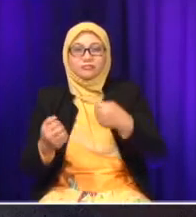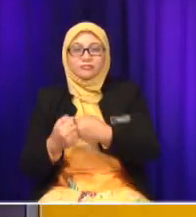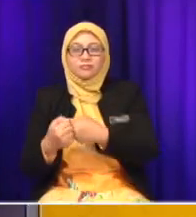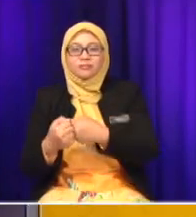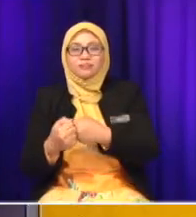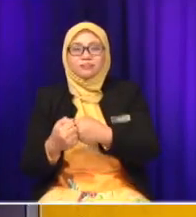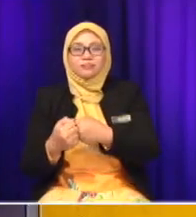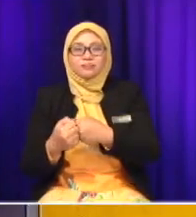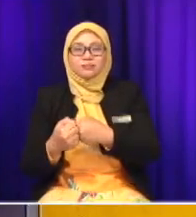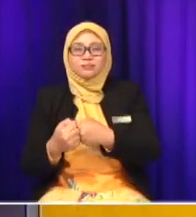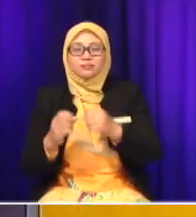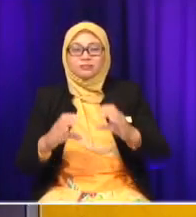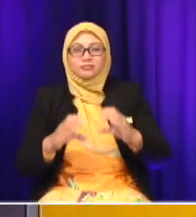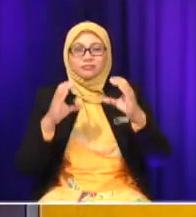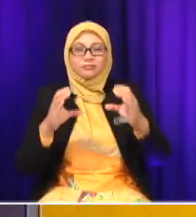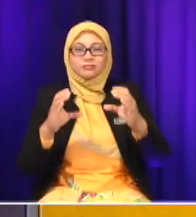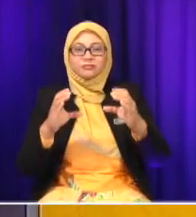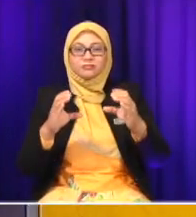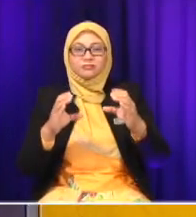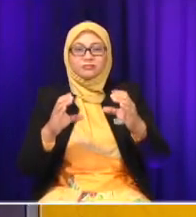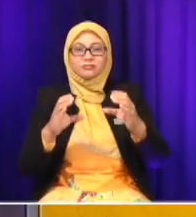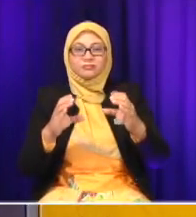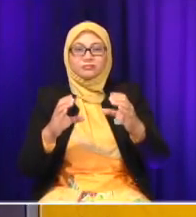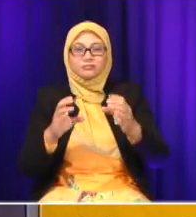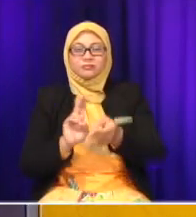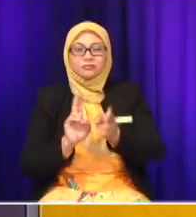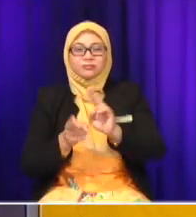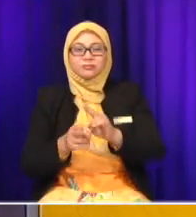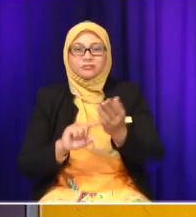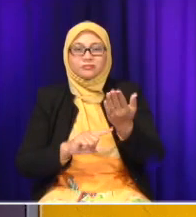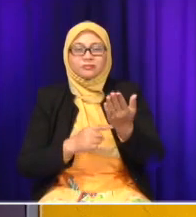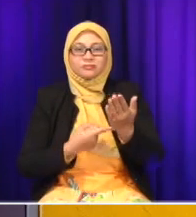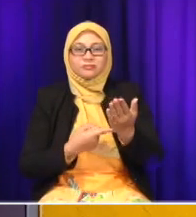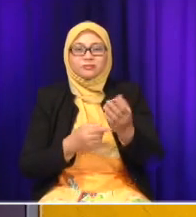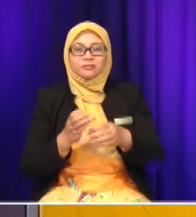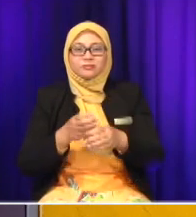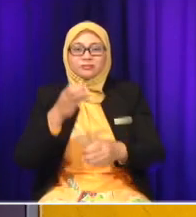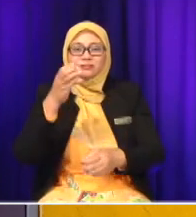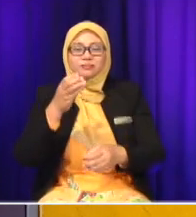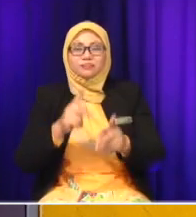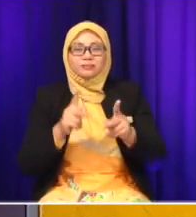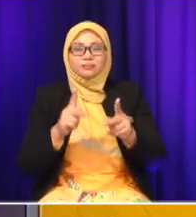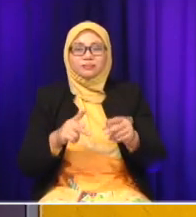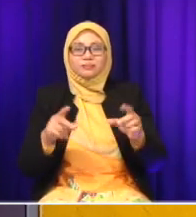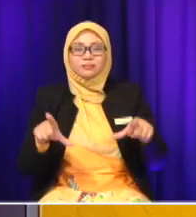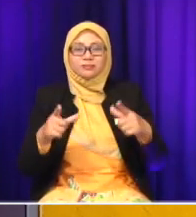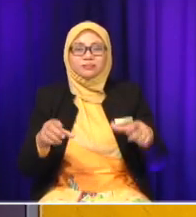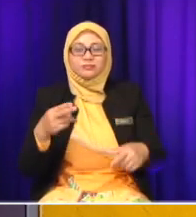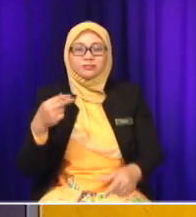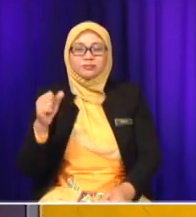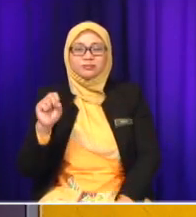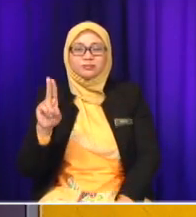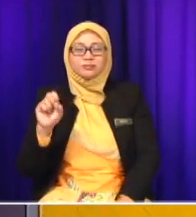silinder car dia kita kena semula silinder sekir berlaku kehausan pada pin omboh atau hujung